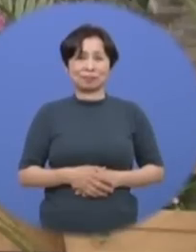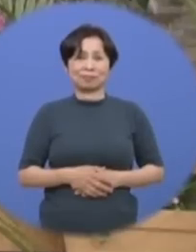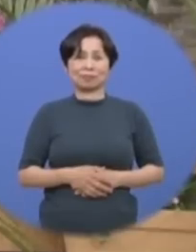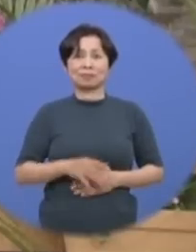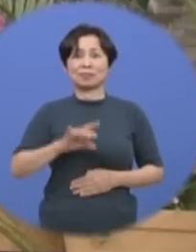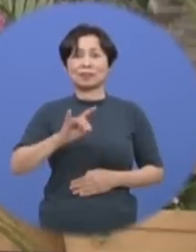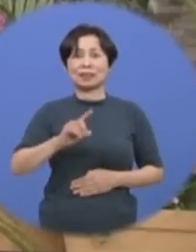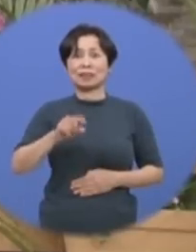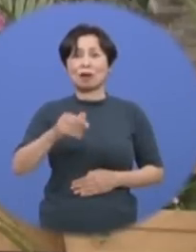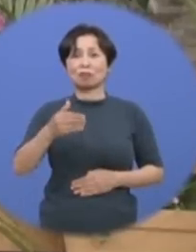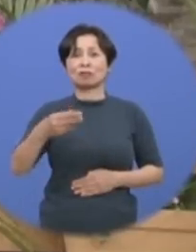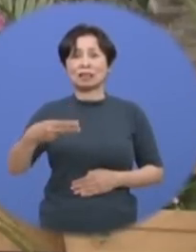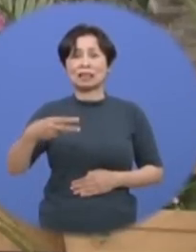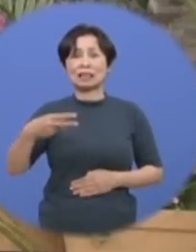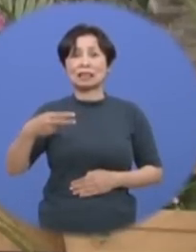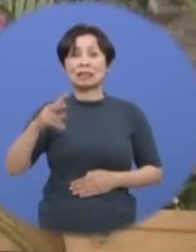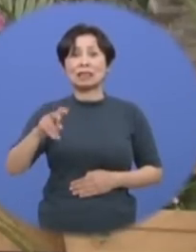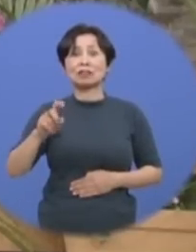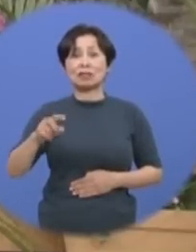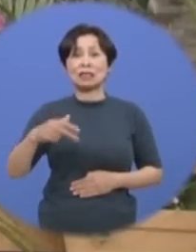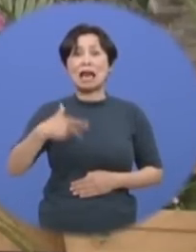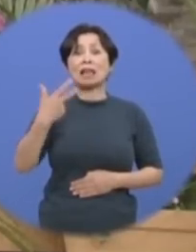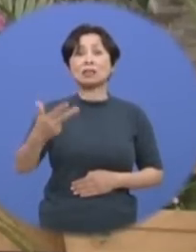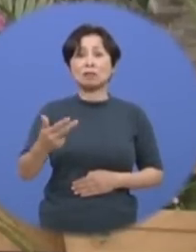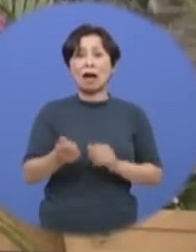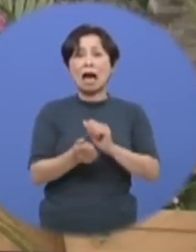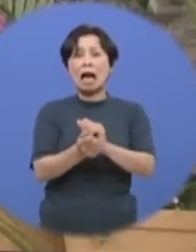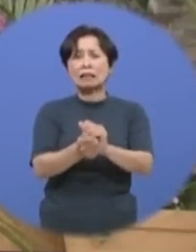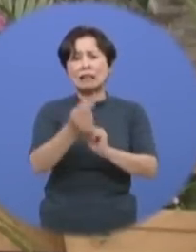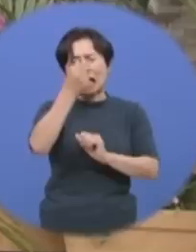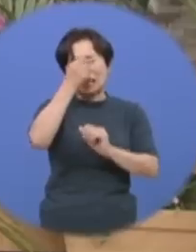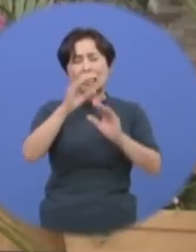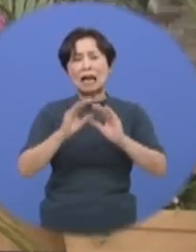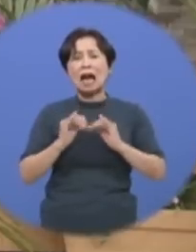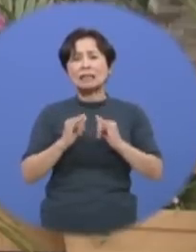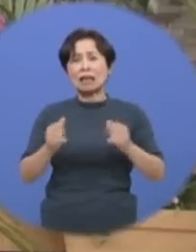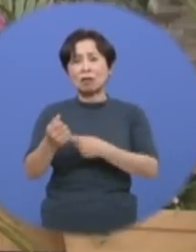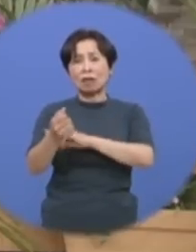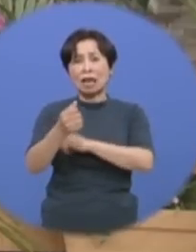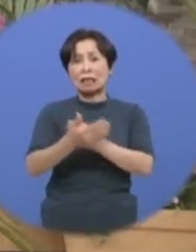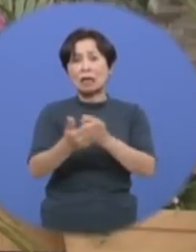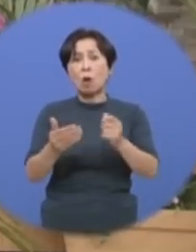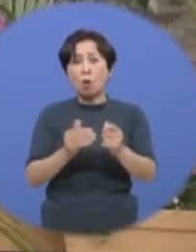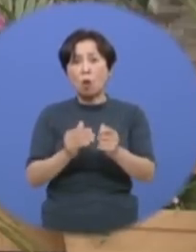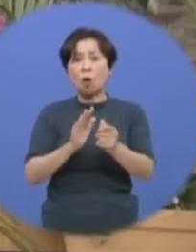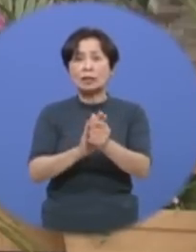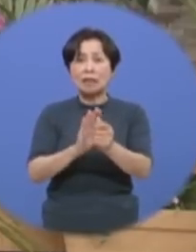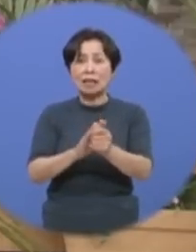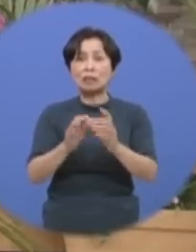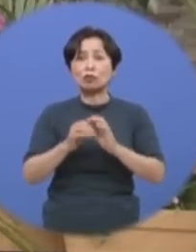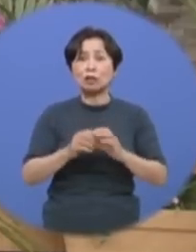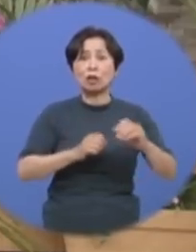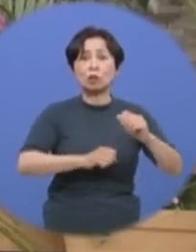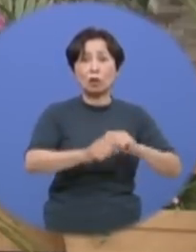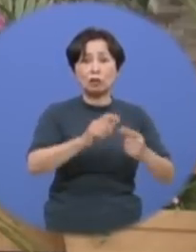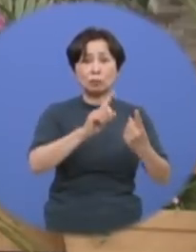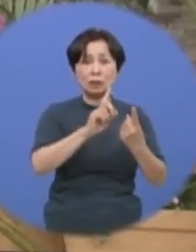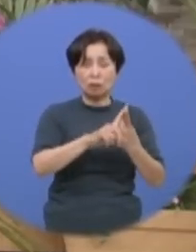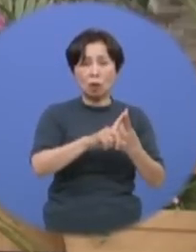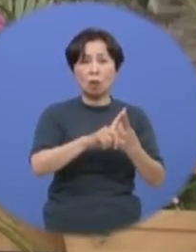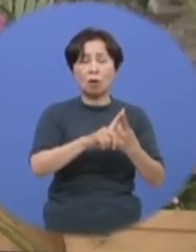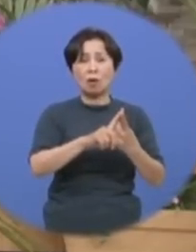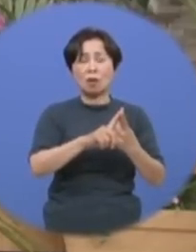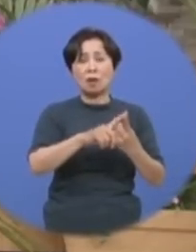記録に21来週は犯罪被害者の権利保護や支援についての取り組みそれから